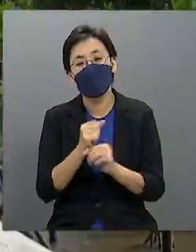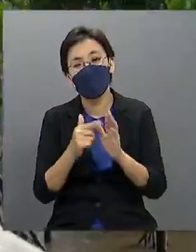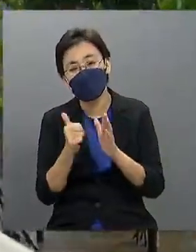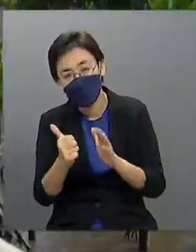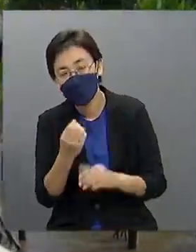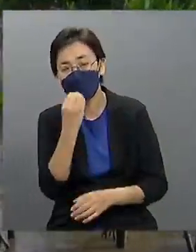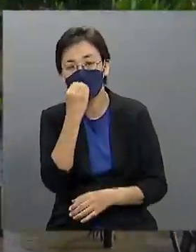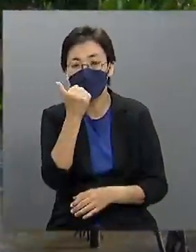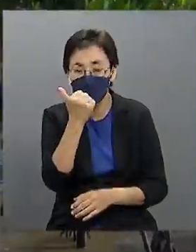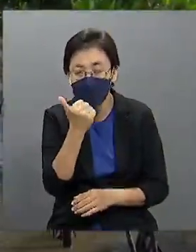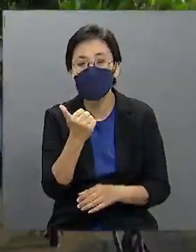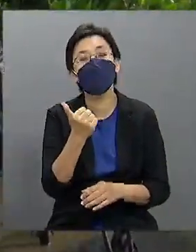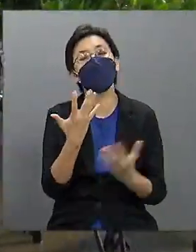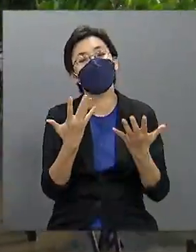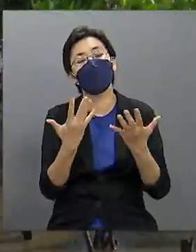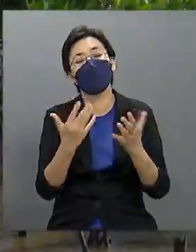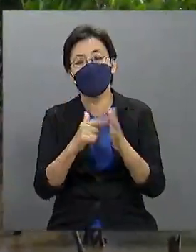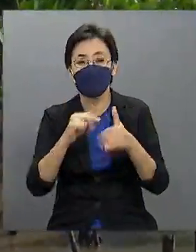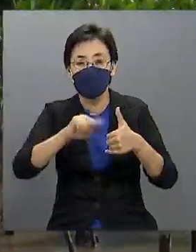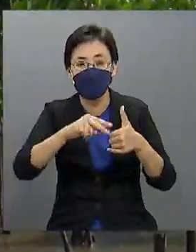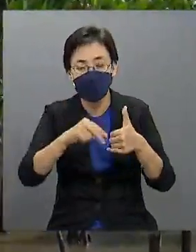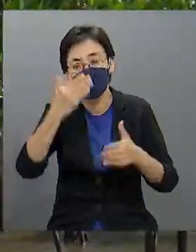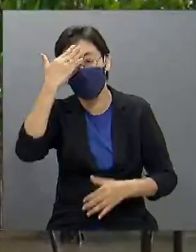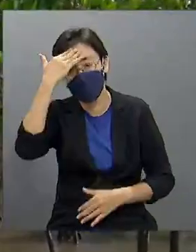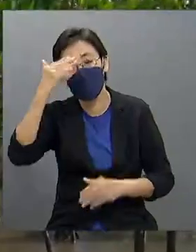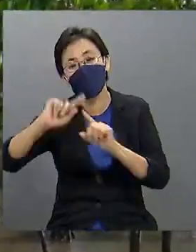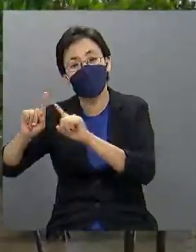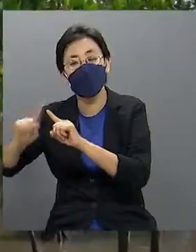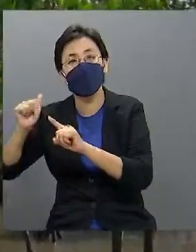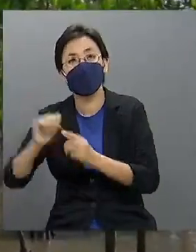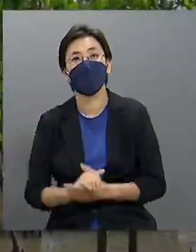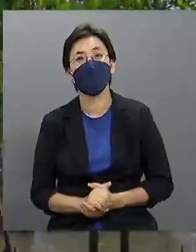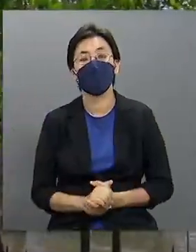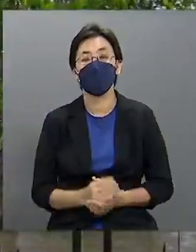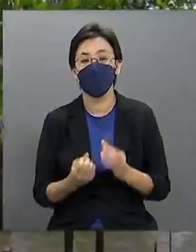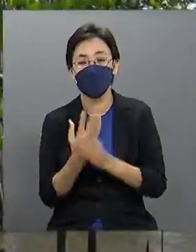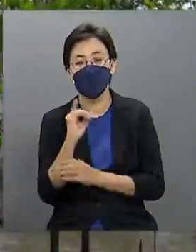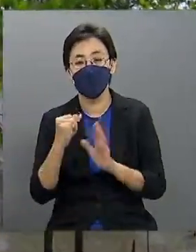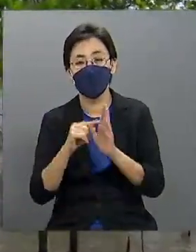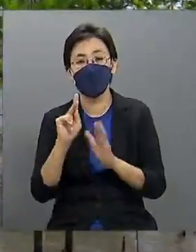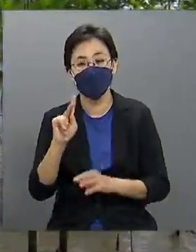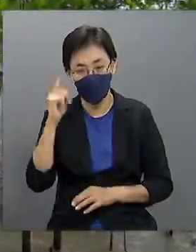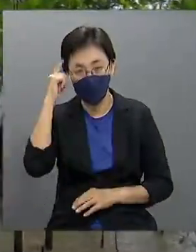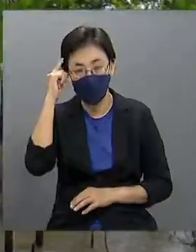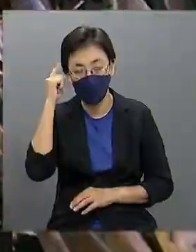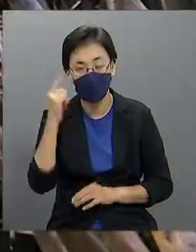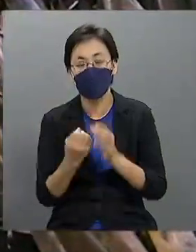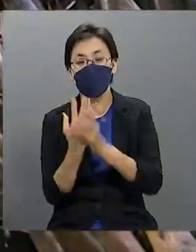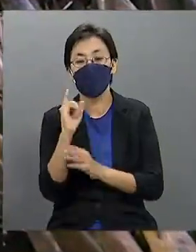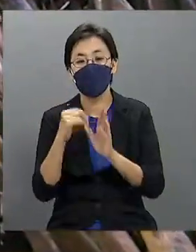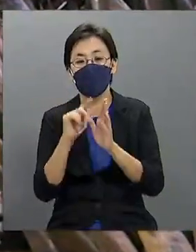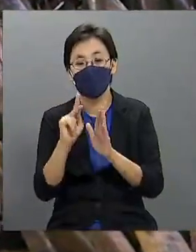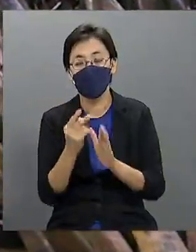็ในที่นี้กจะ 1 ต้นจากคุณรจต้นจากไหมจากลูกิได้ใไ้ร้อน